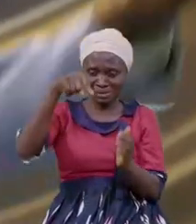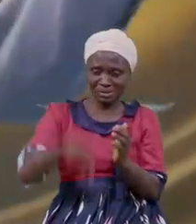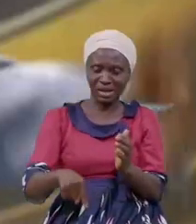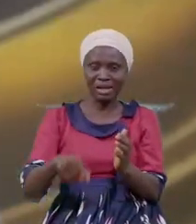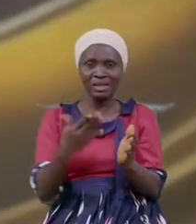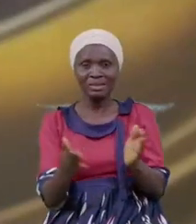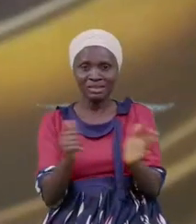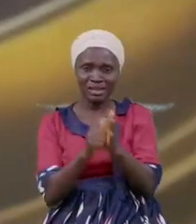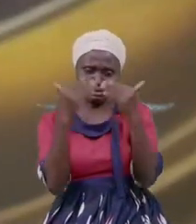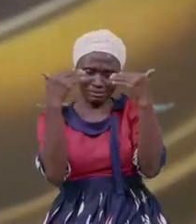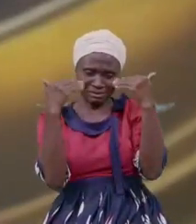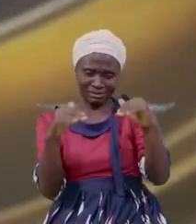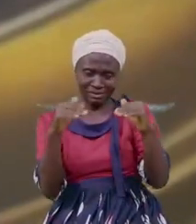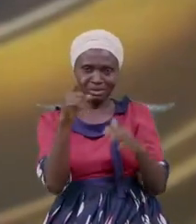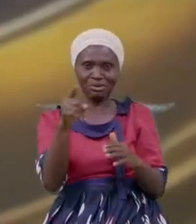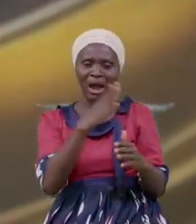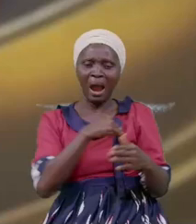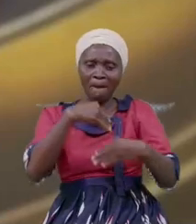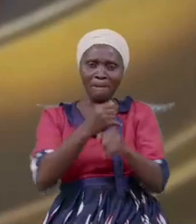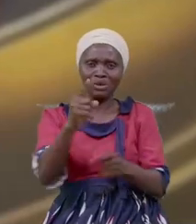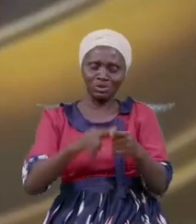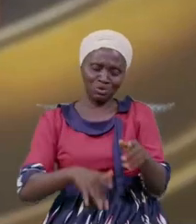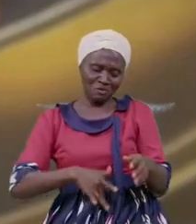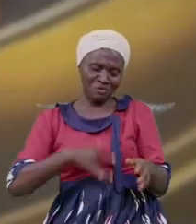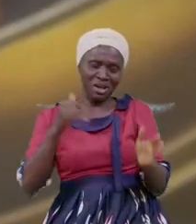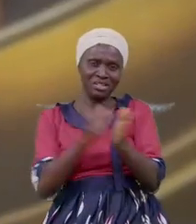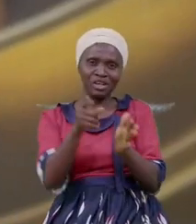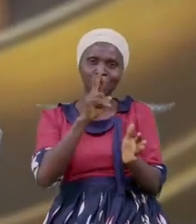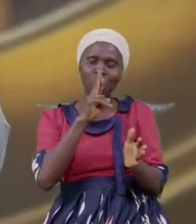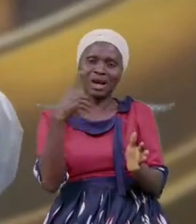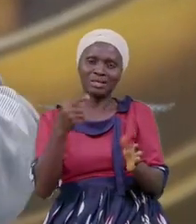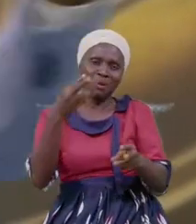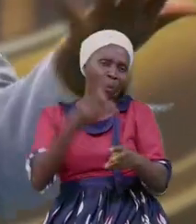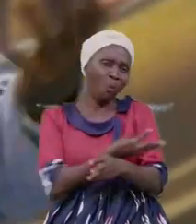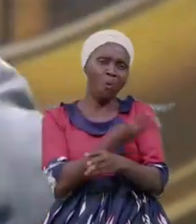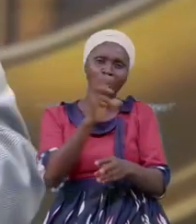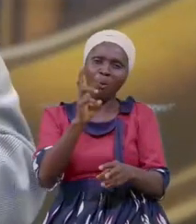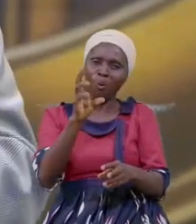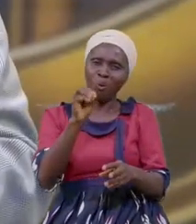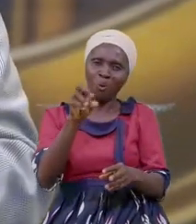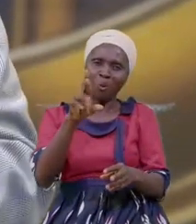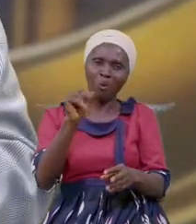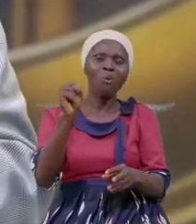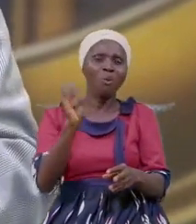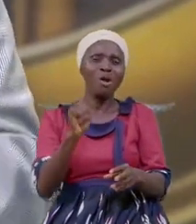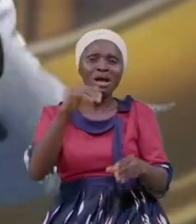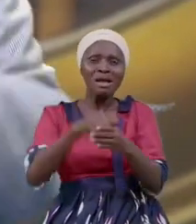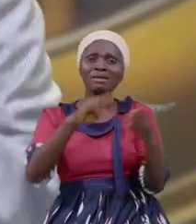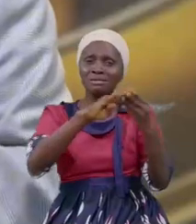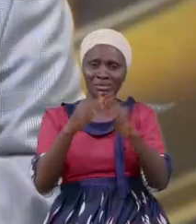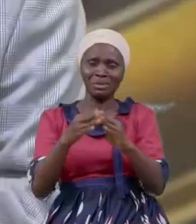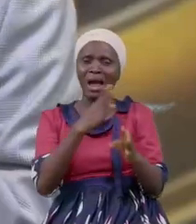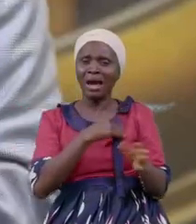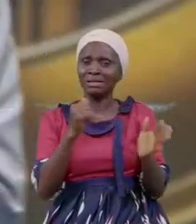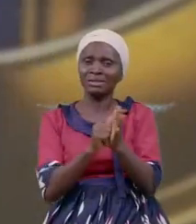à te dire que tu es le pire dans la communauté et il y a pas de possibilité d'être quelque